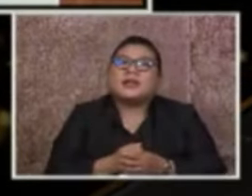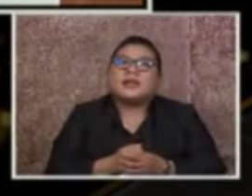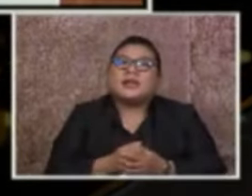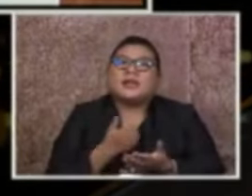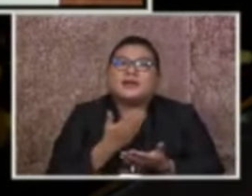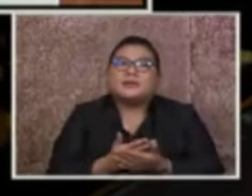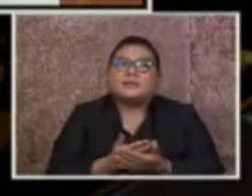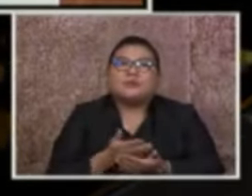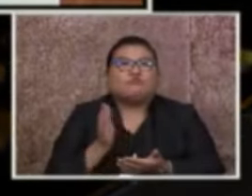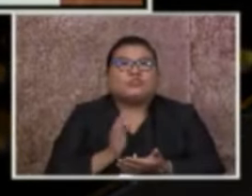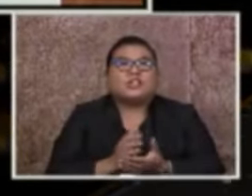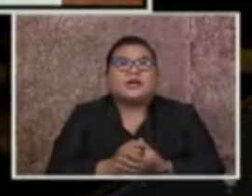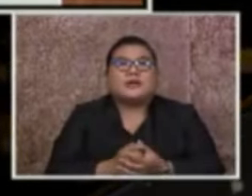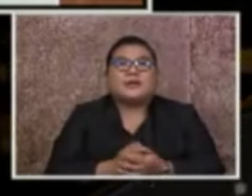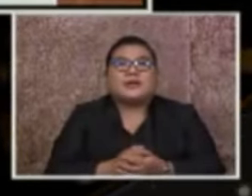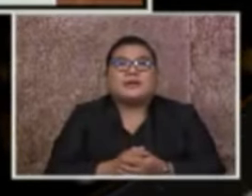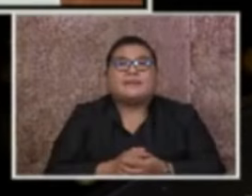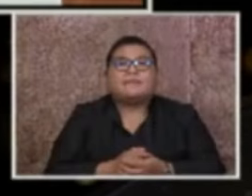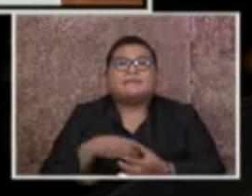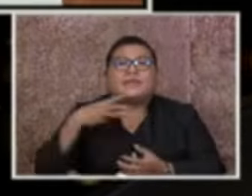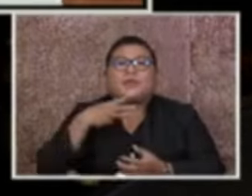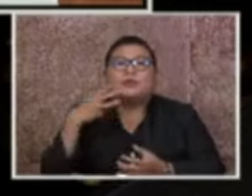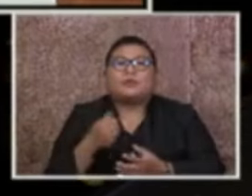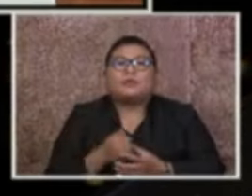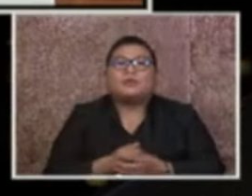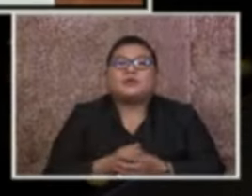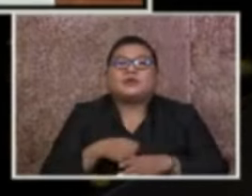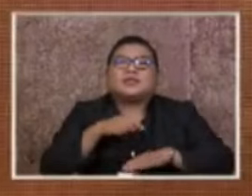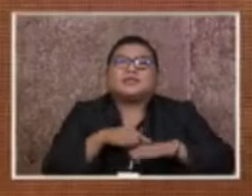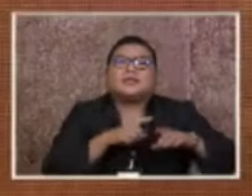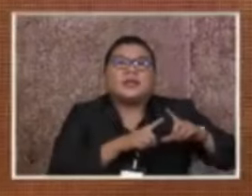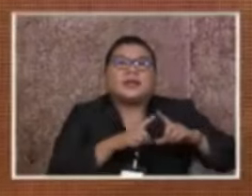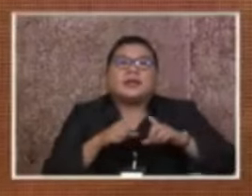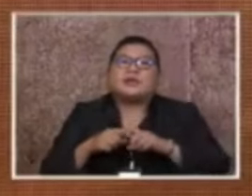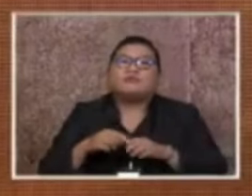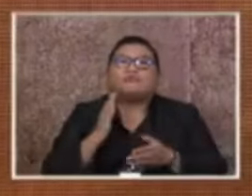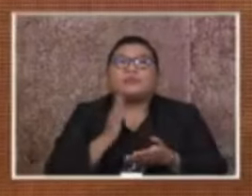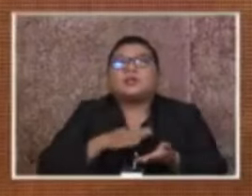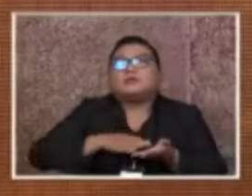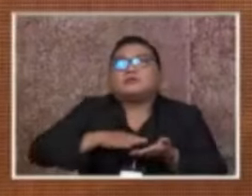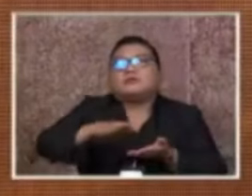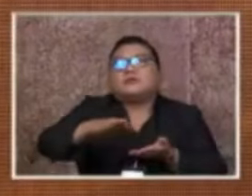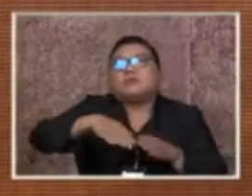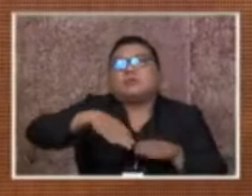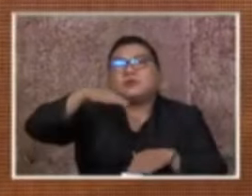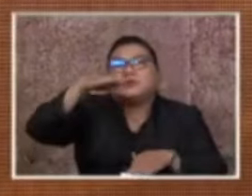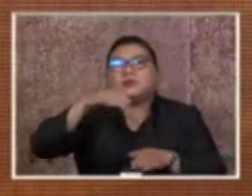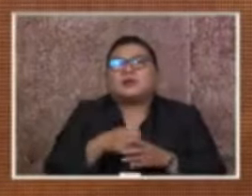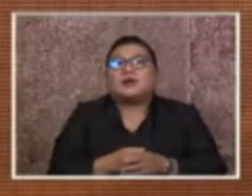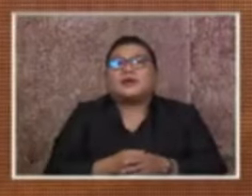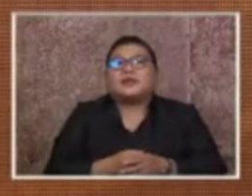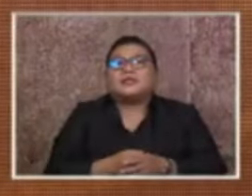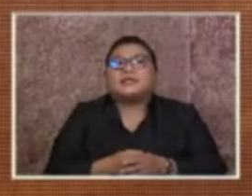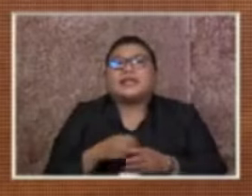nyaris sudah tidak ada karena ekonomi di karangasum sudah jauh meningkat ni Dinas Sosial juga kami